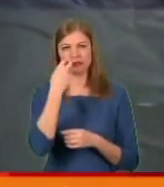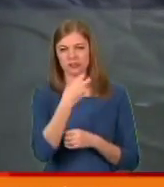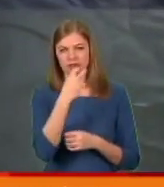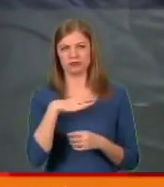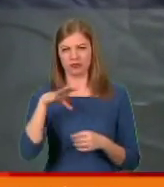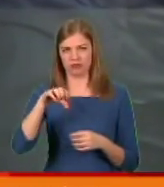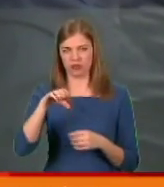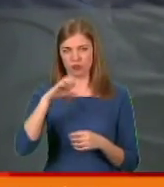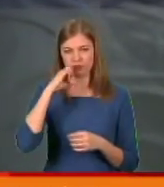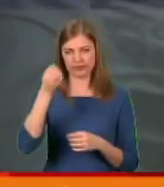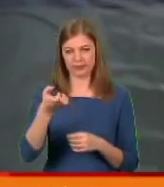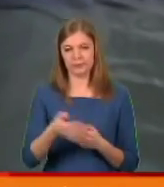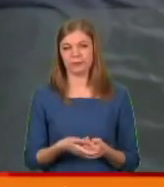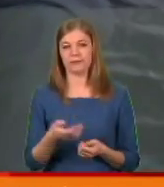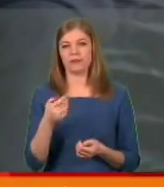плоскогубцями,